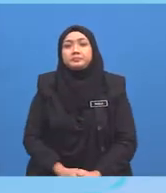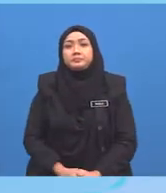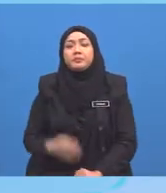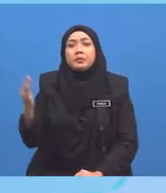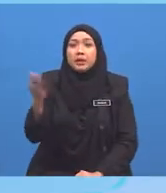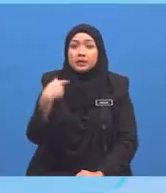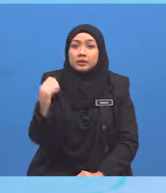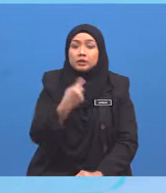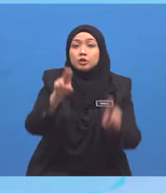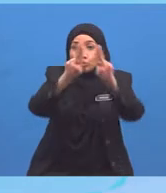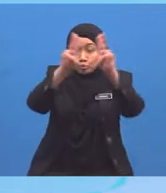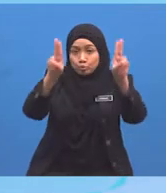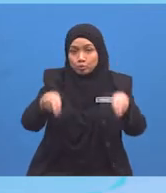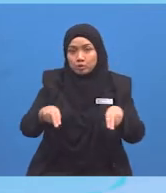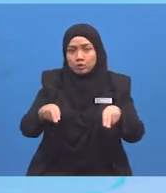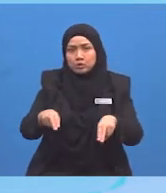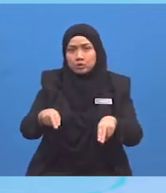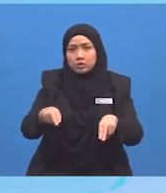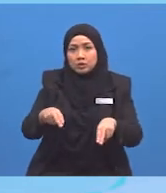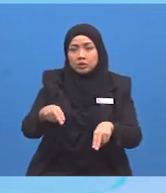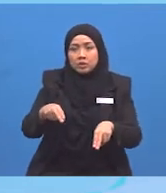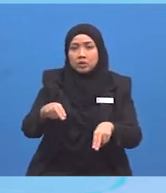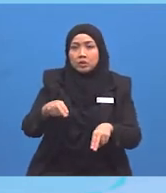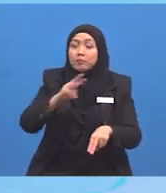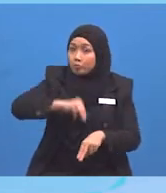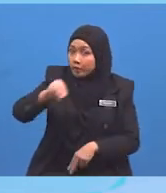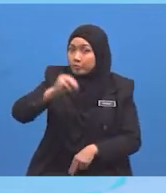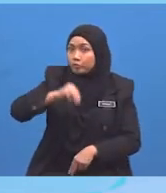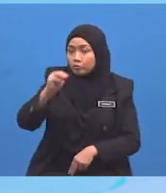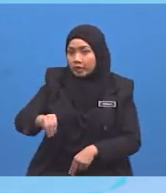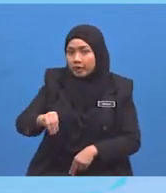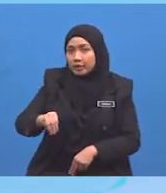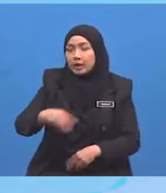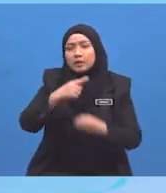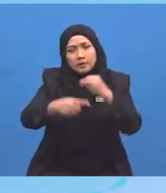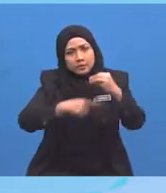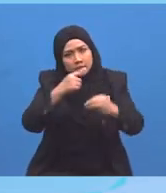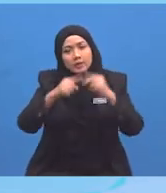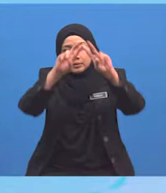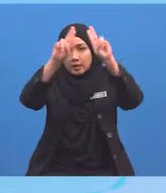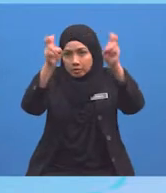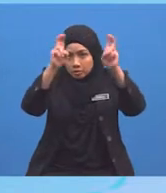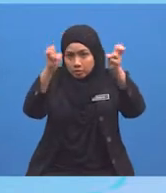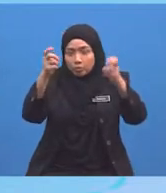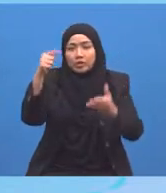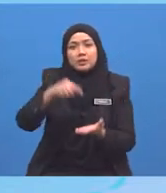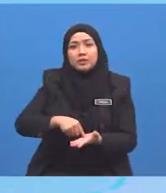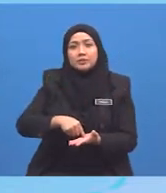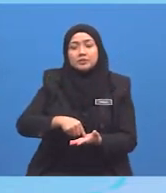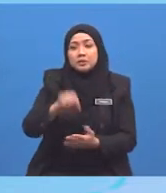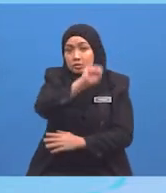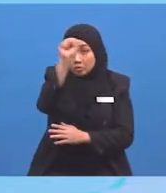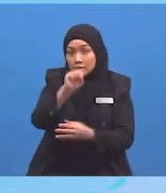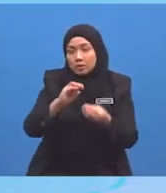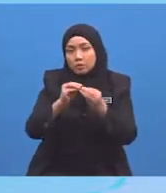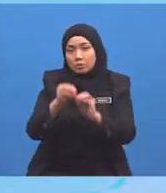kita uji tahap pemahaman murid-murid tentang subtopik ini. Soalan